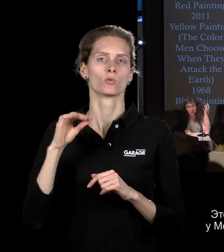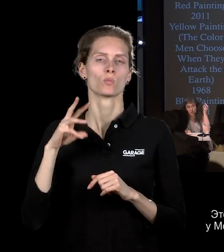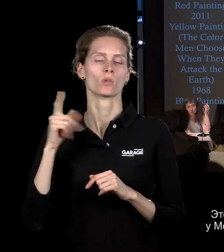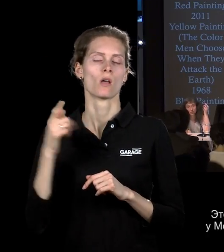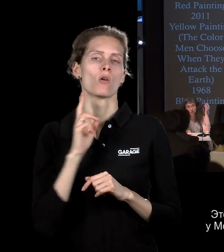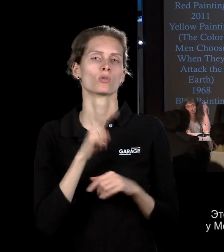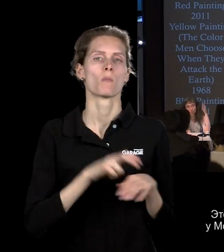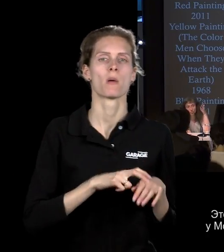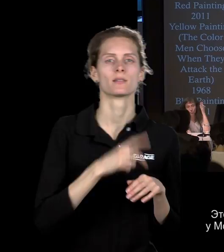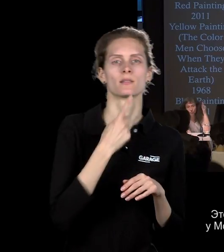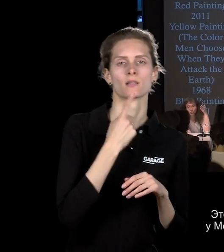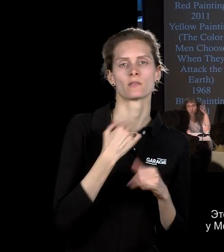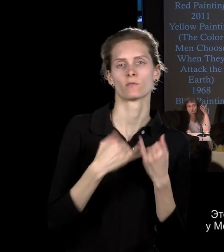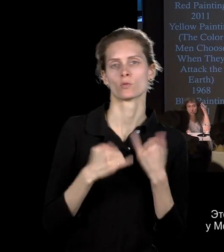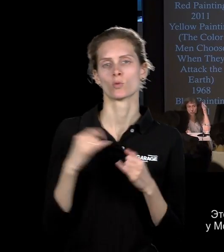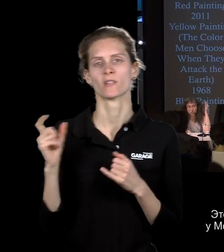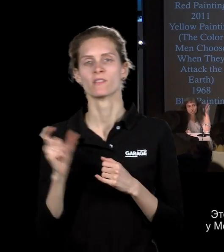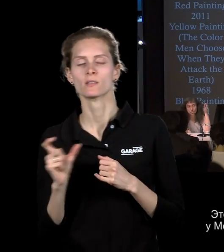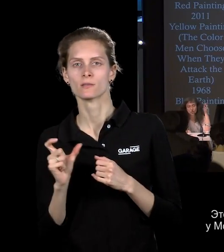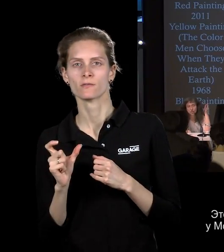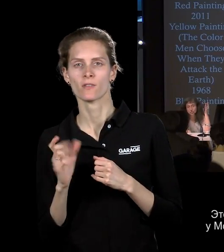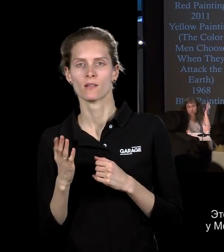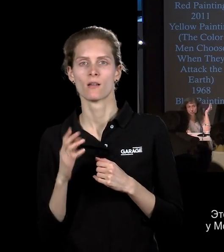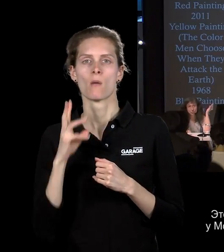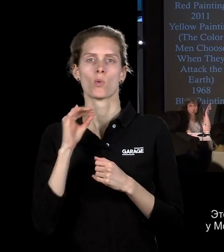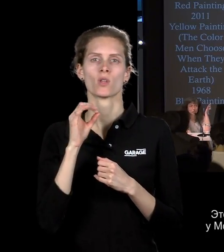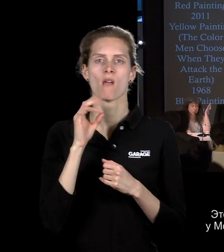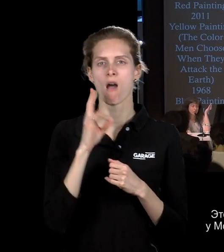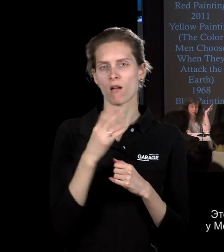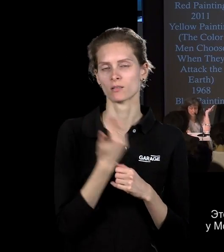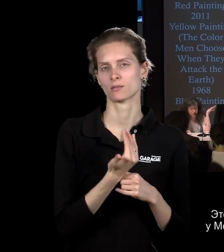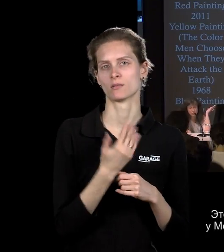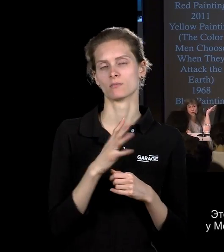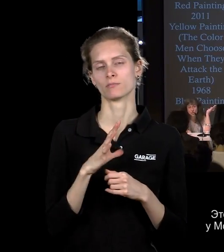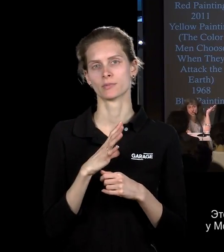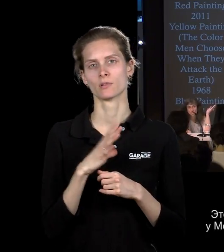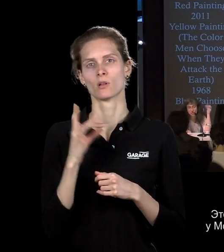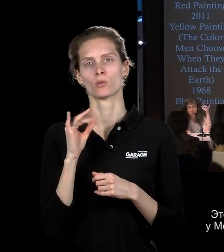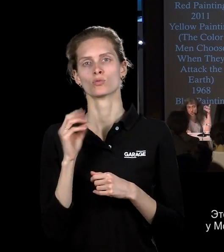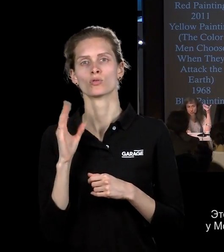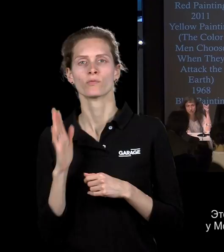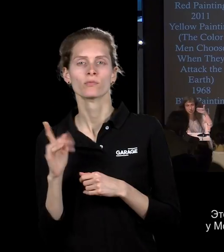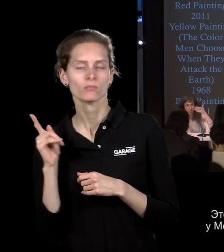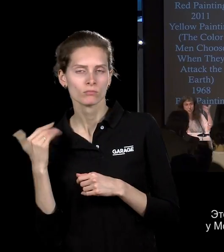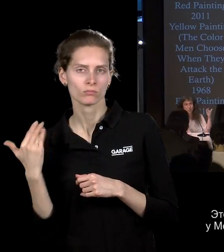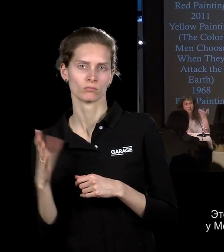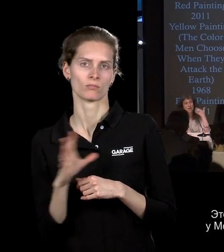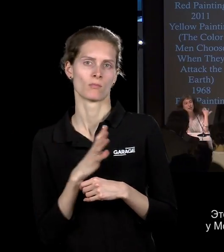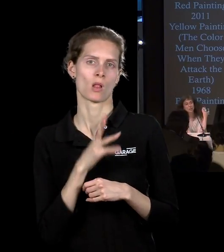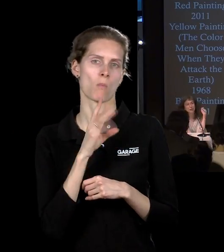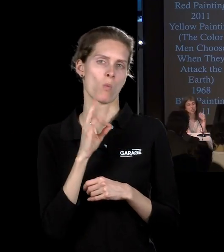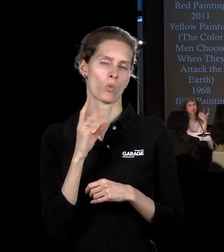вот базовые цвета, которые были у Барнетта Ньюмана, которые были у Мондриана, которые были у Родченко, да, вот такие абсолютные